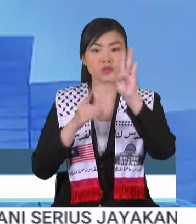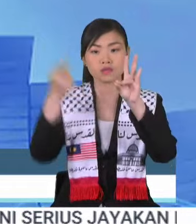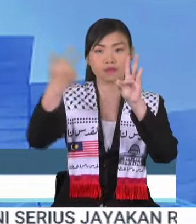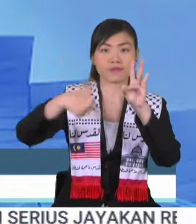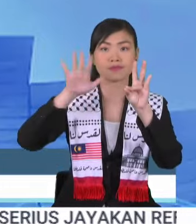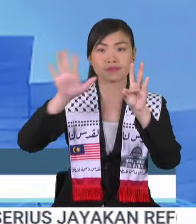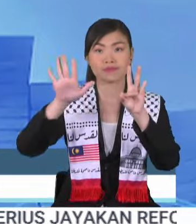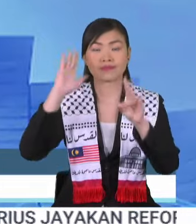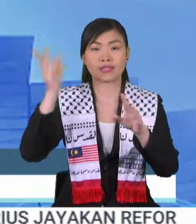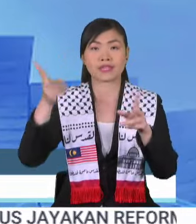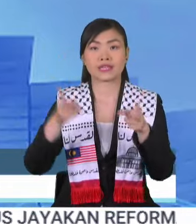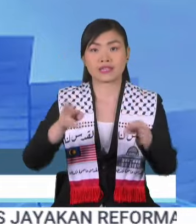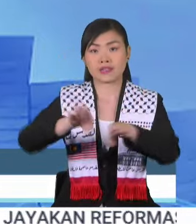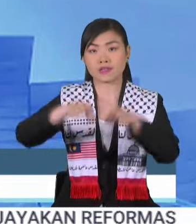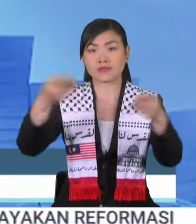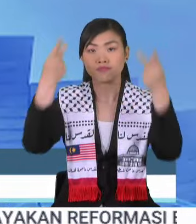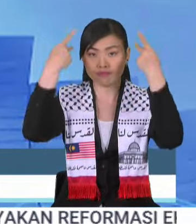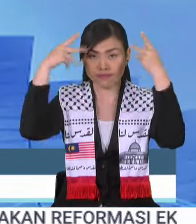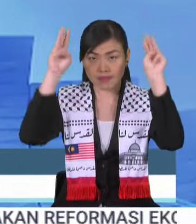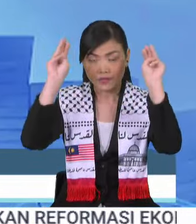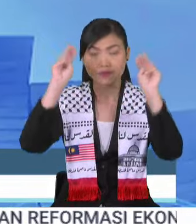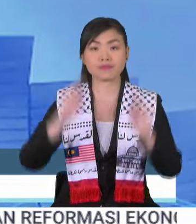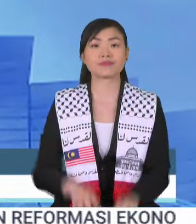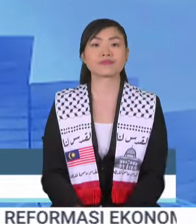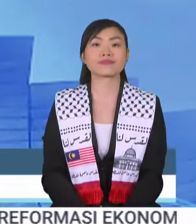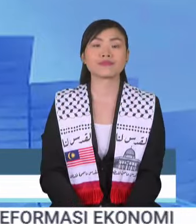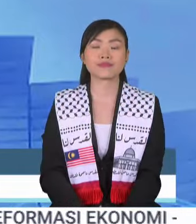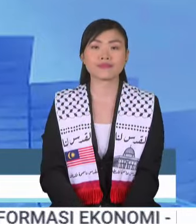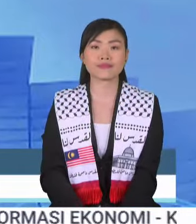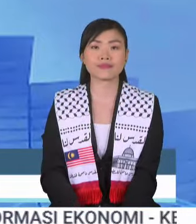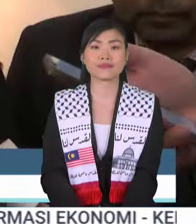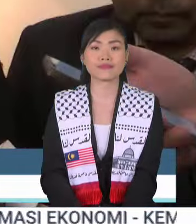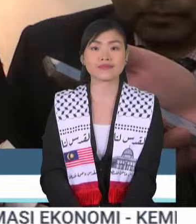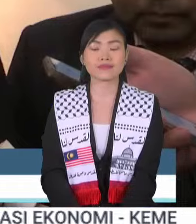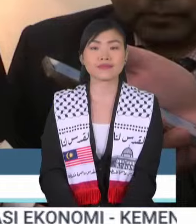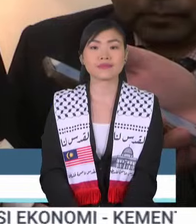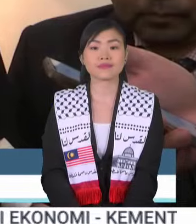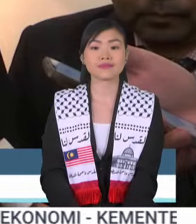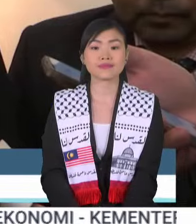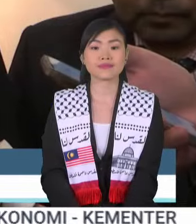akan dirasmikan Perdana Menteri Datuk Seri Anwar Ibrahim.